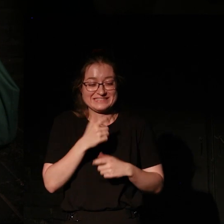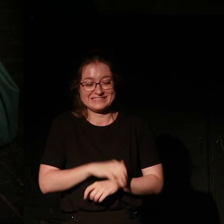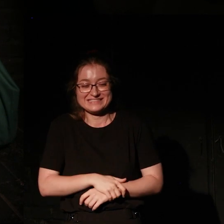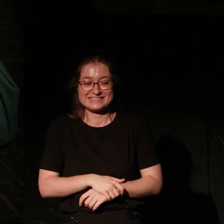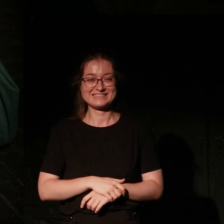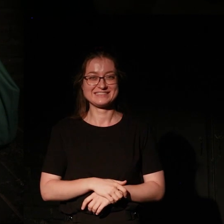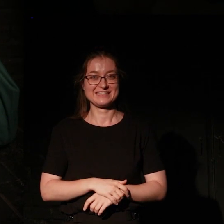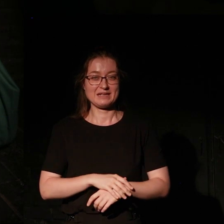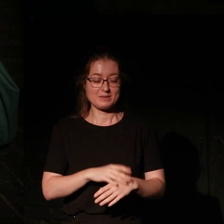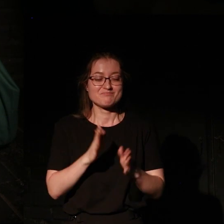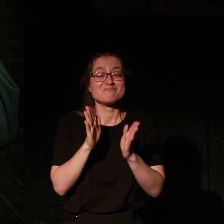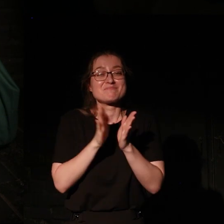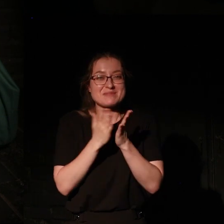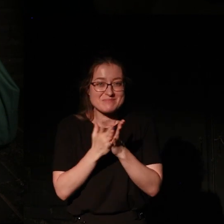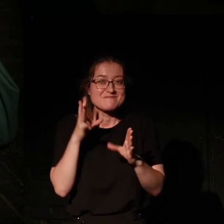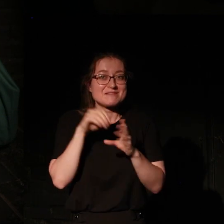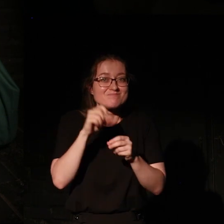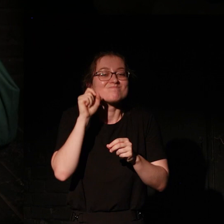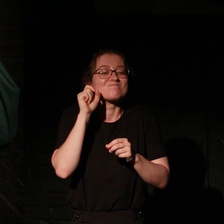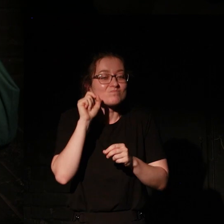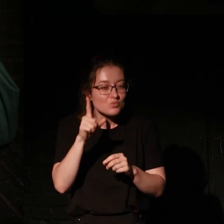W Biblii jest Słowo Boże.